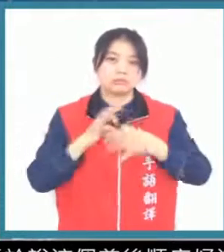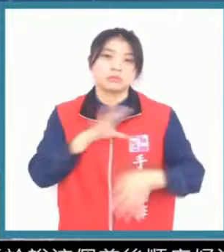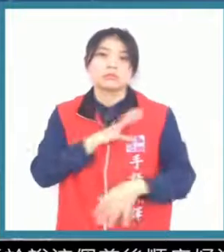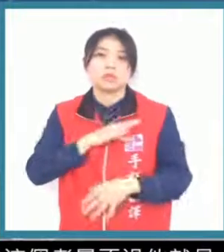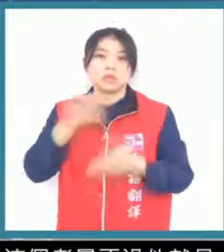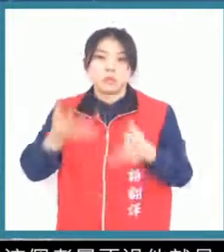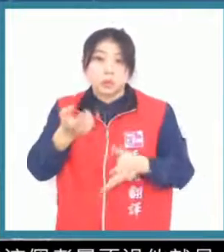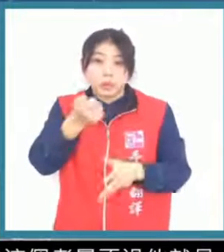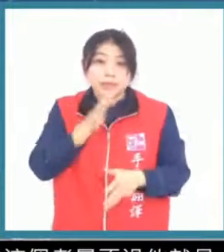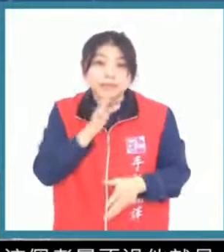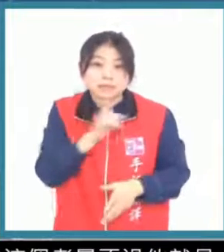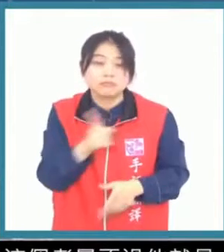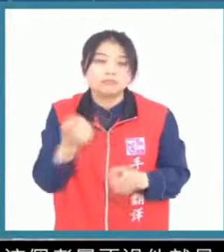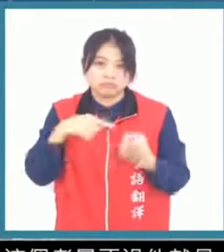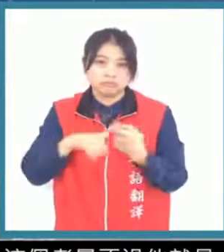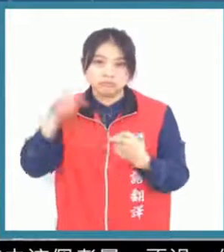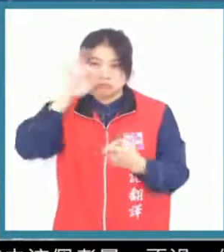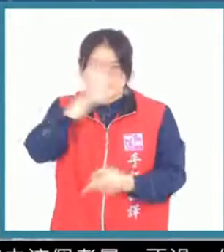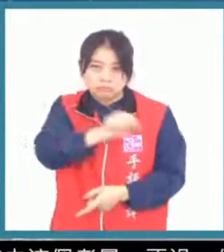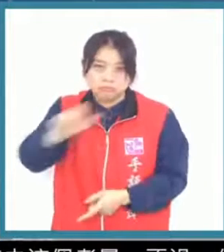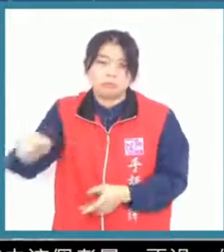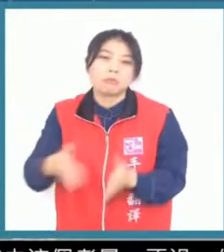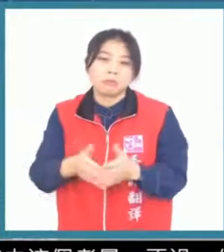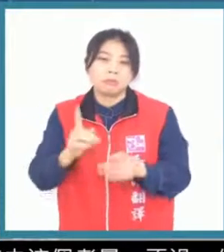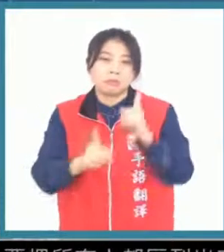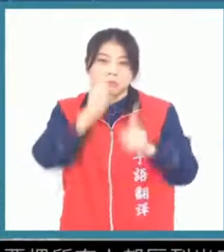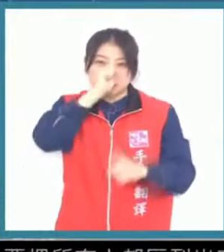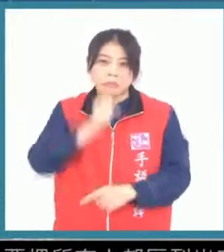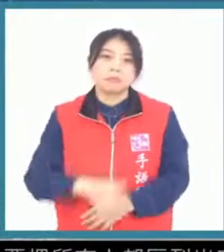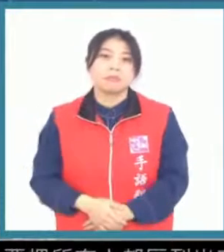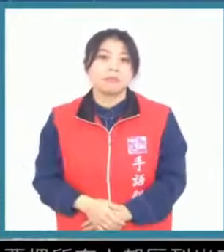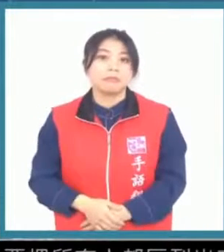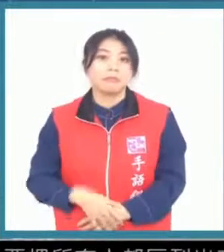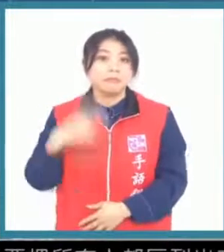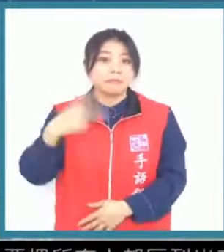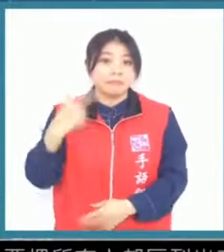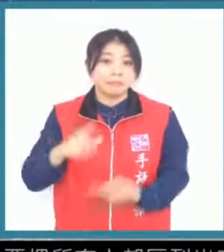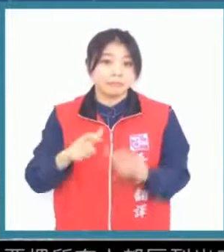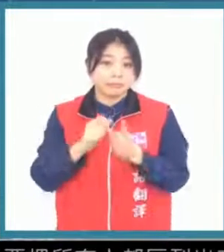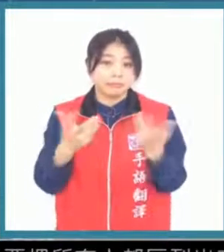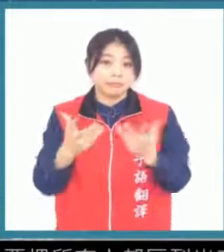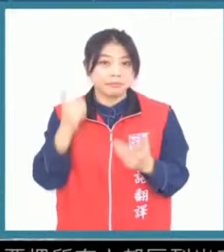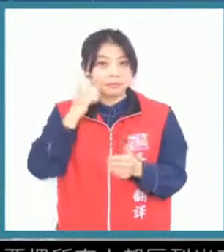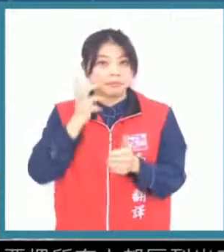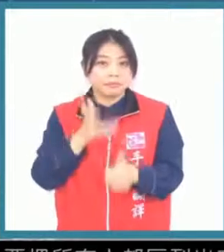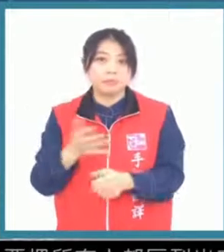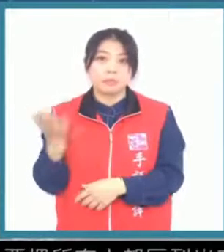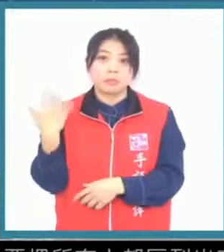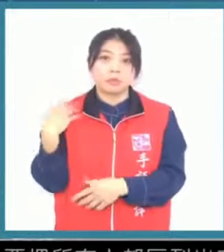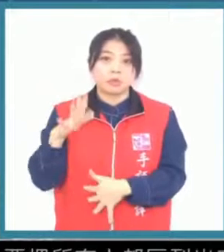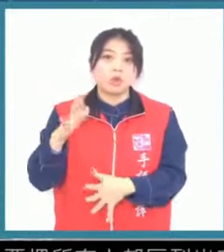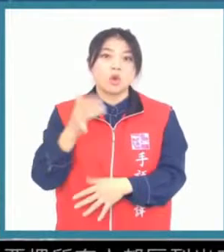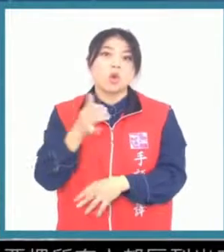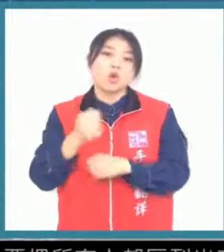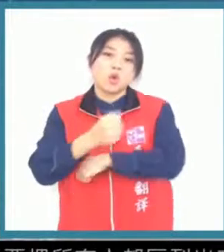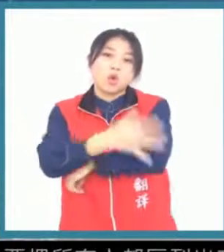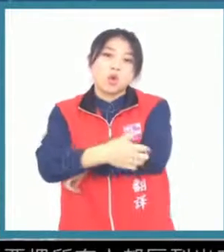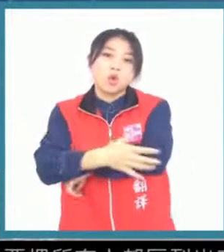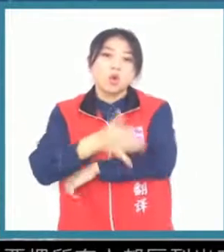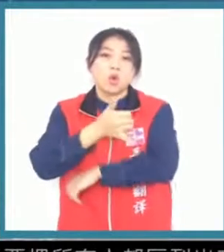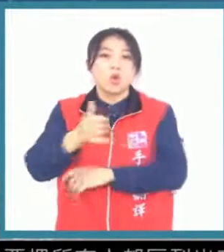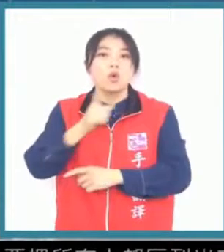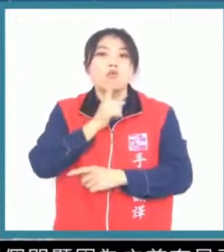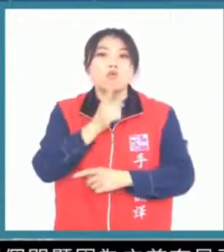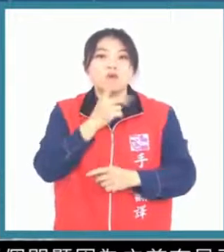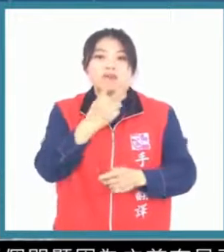所有人都框列出来。 第二个问题因为之前有员工跟媒体爆料说亚旭厂